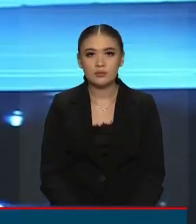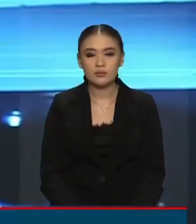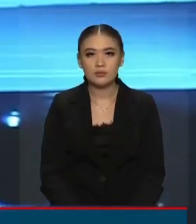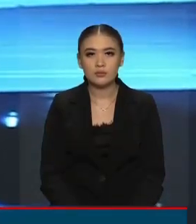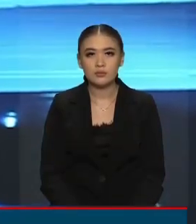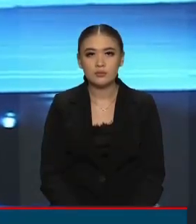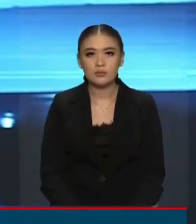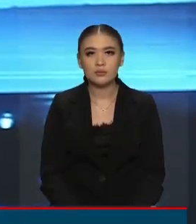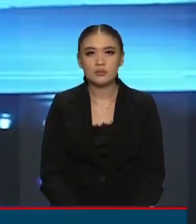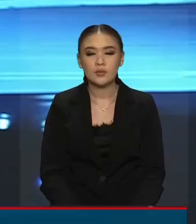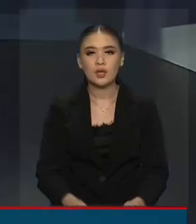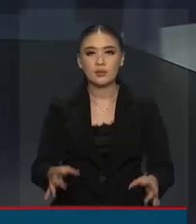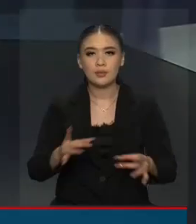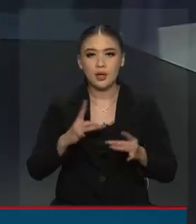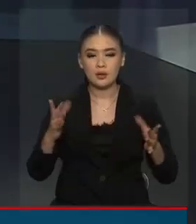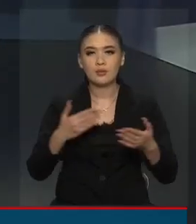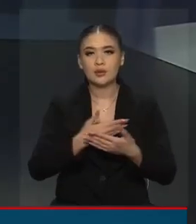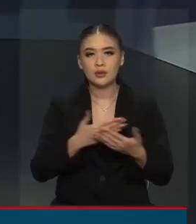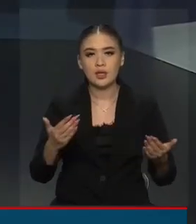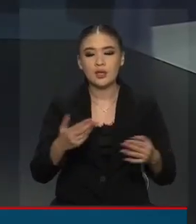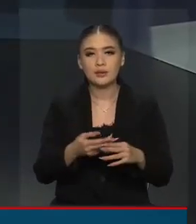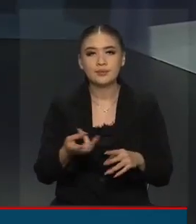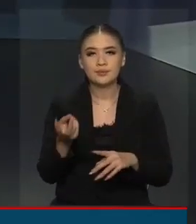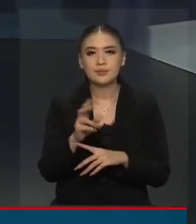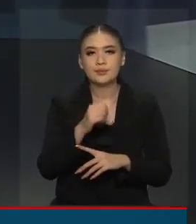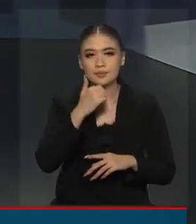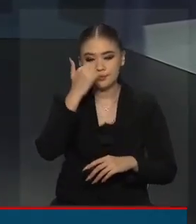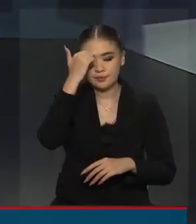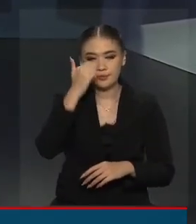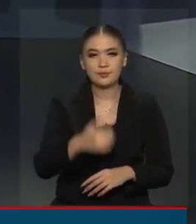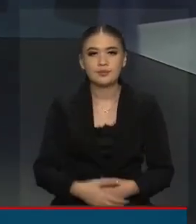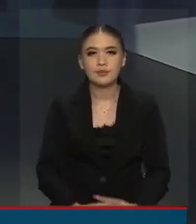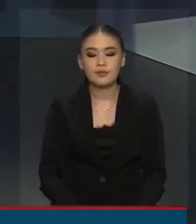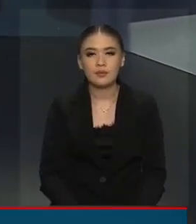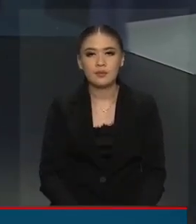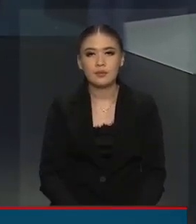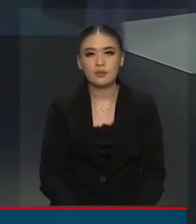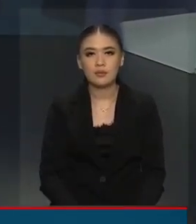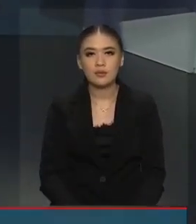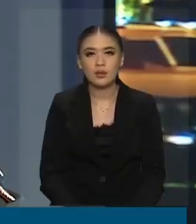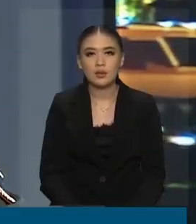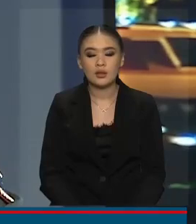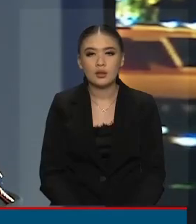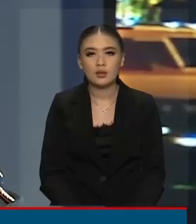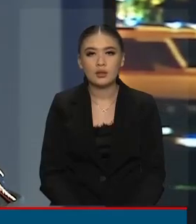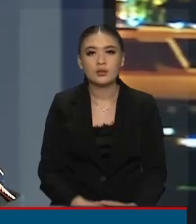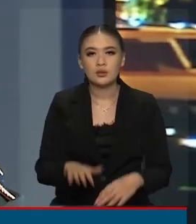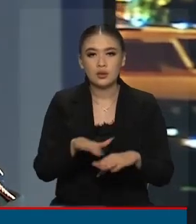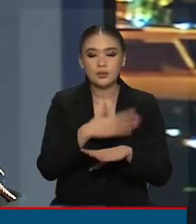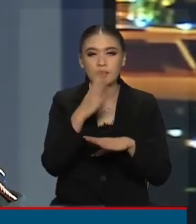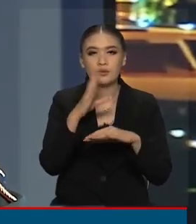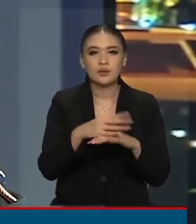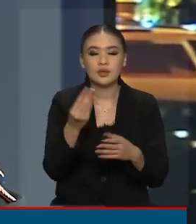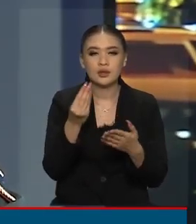Сырым Дүйсенғазыұлы, мерекелеріңіз құтты болсын, студиямызға қош келдіңіз. Қайырлы кеш, Айгүл. Қайырлы кеш,